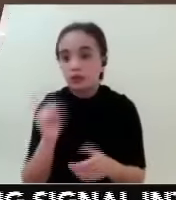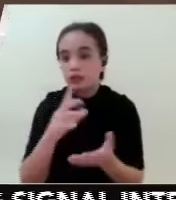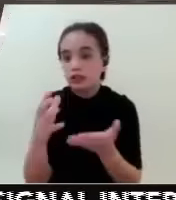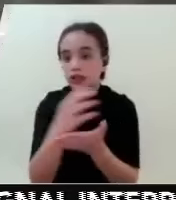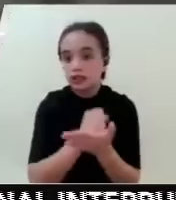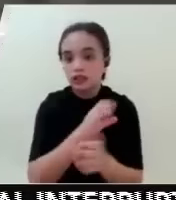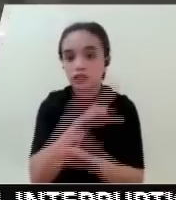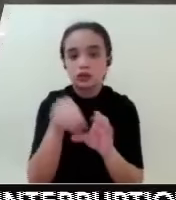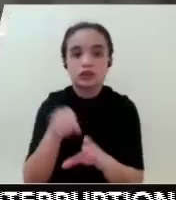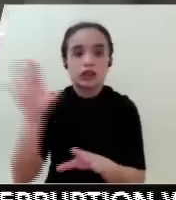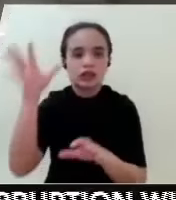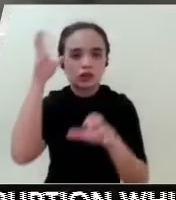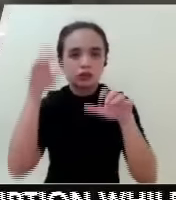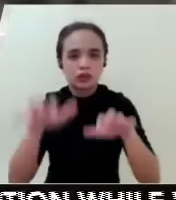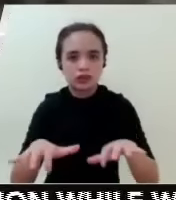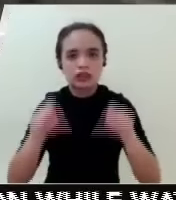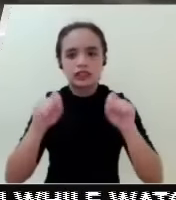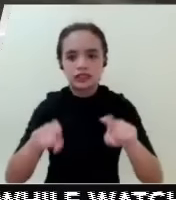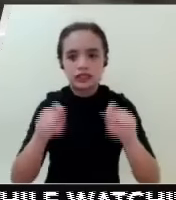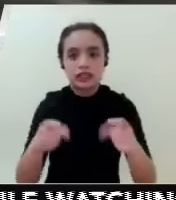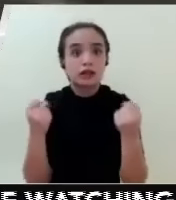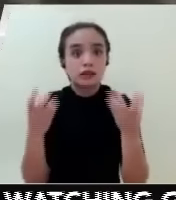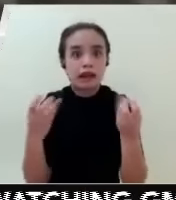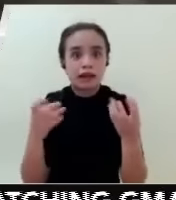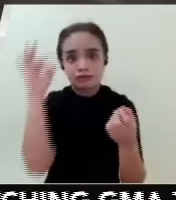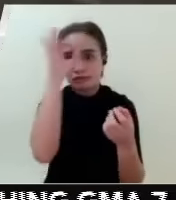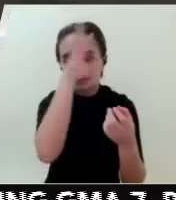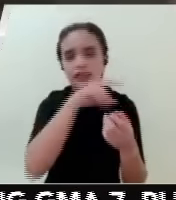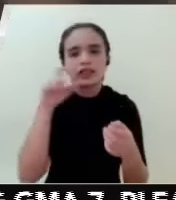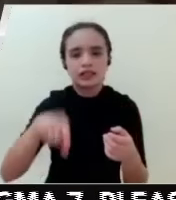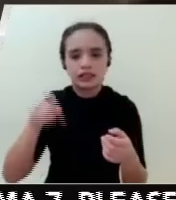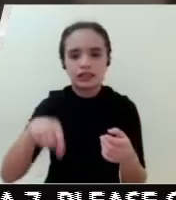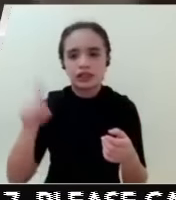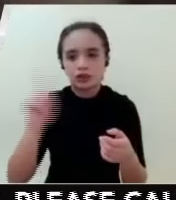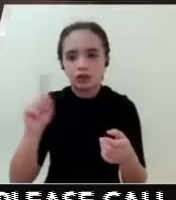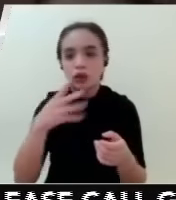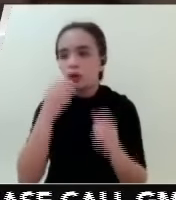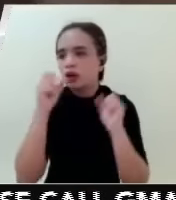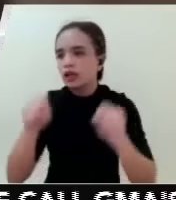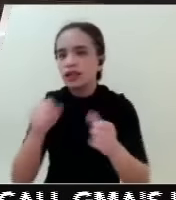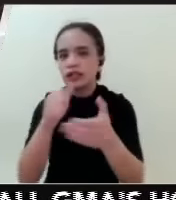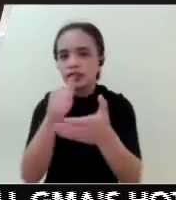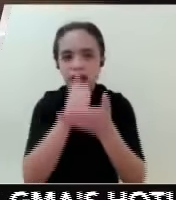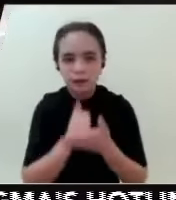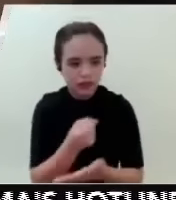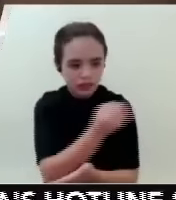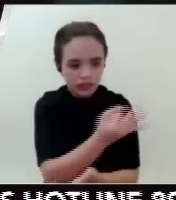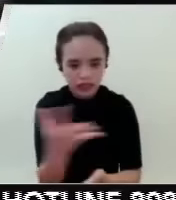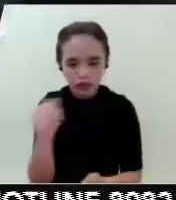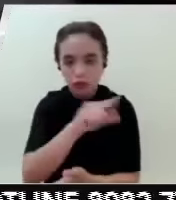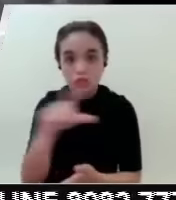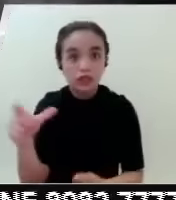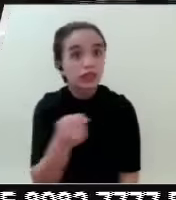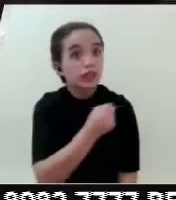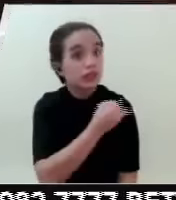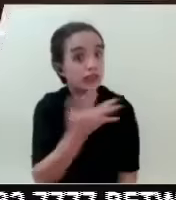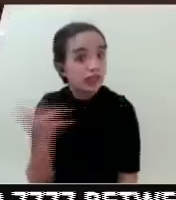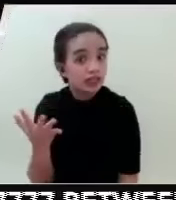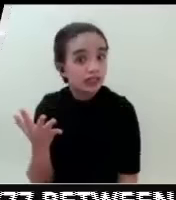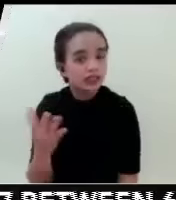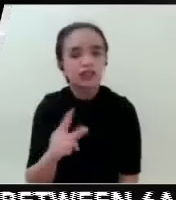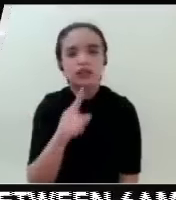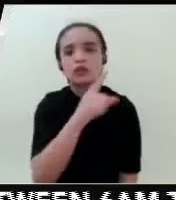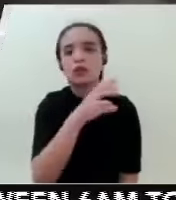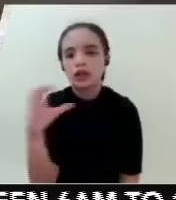computer shops. Sarami ng barya, nangailangan din siya ng makatutulong para bilangin lahat. Umabot ito sa mahigit